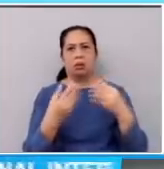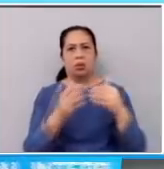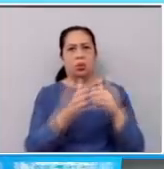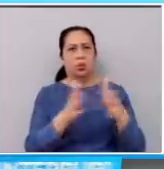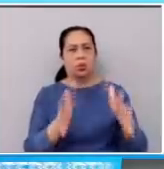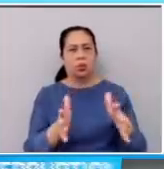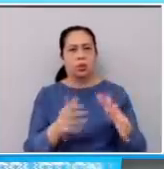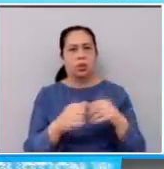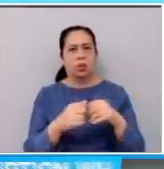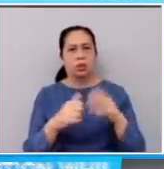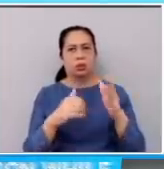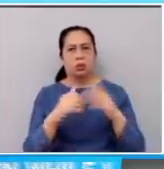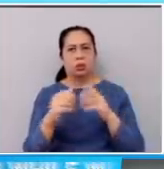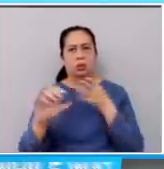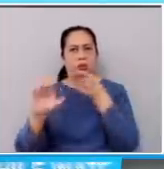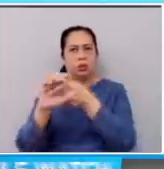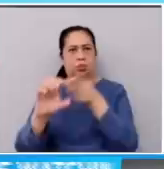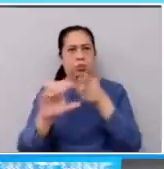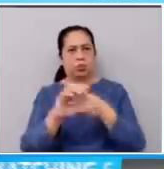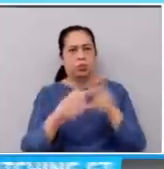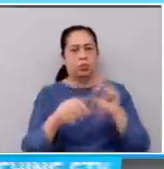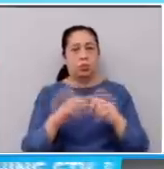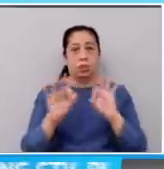na. Pero kung totoo yan,